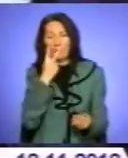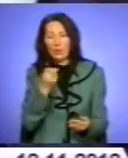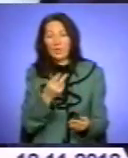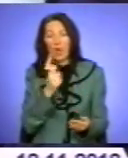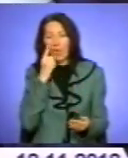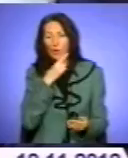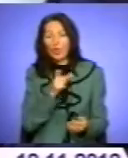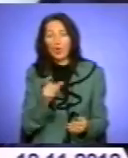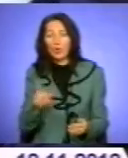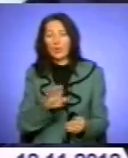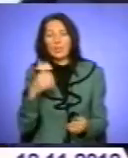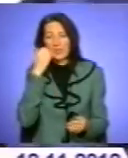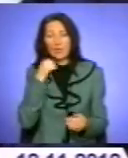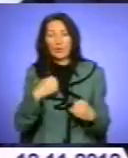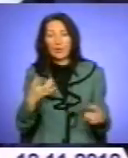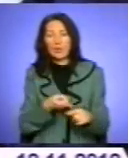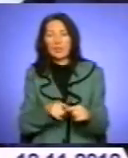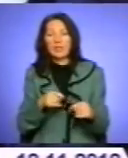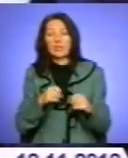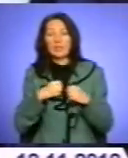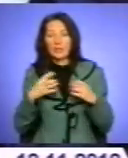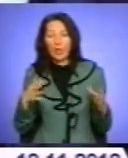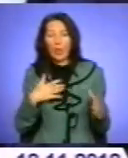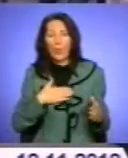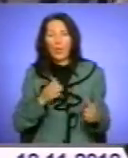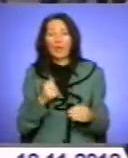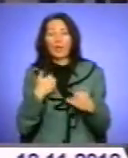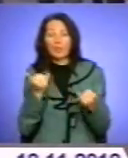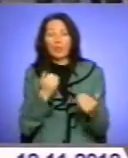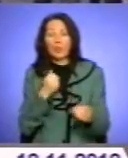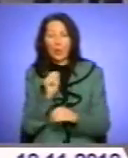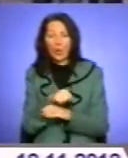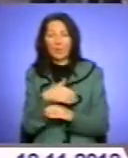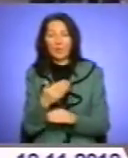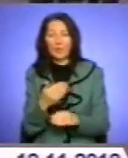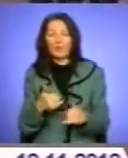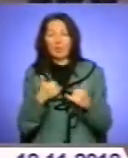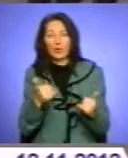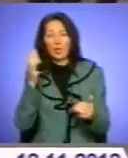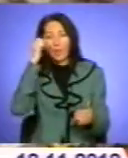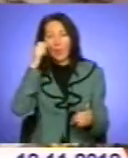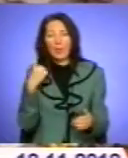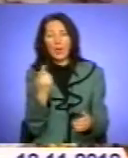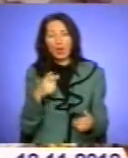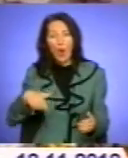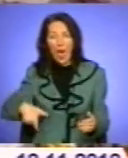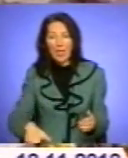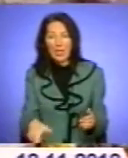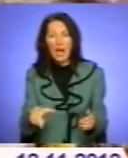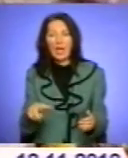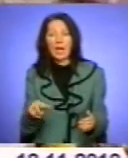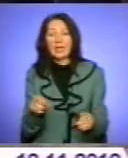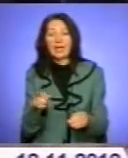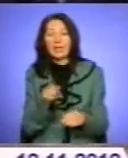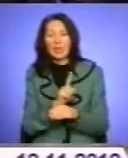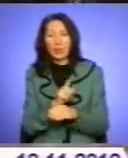не стидно святкувати це свято. Моя шана, мій поклін вам. Шанувати пам'ять першого генерала Тернопільщини часів незалежності Романа